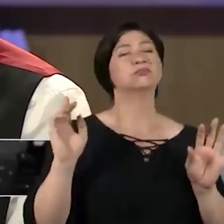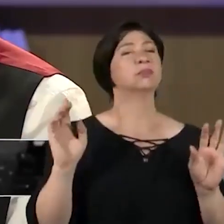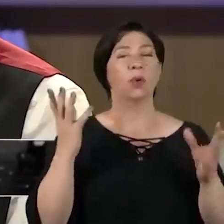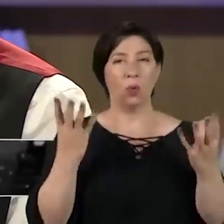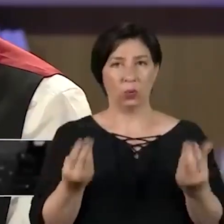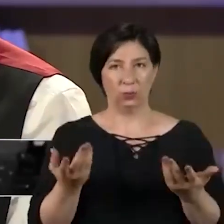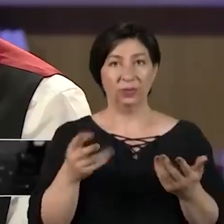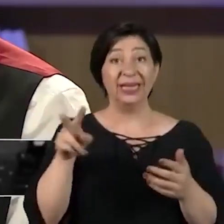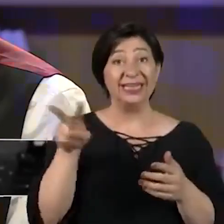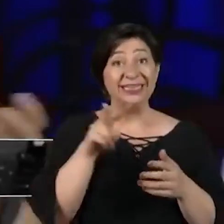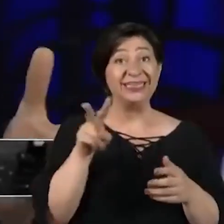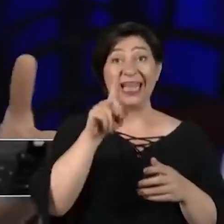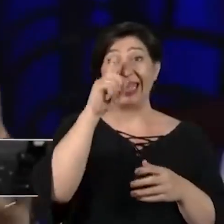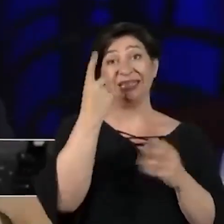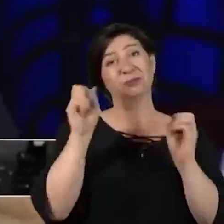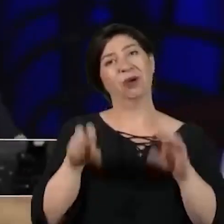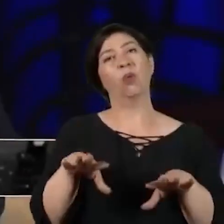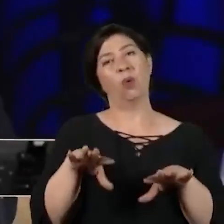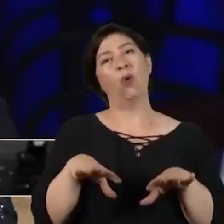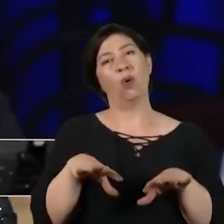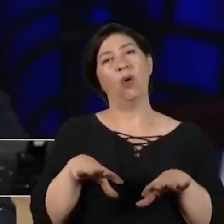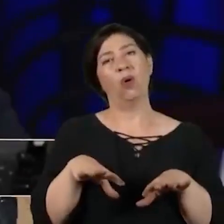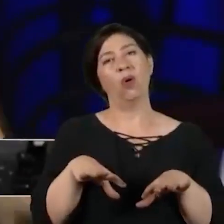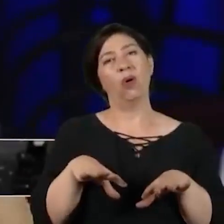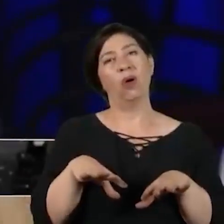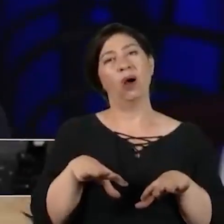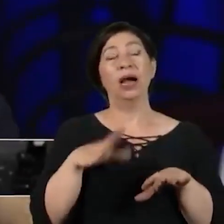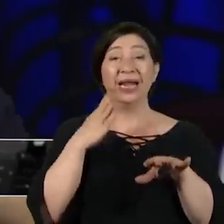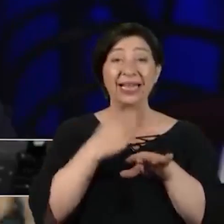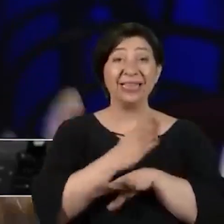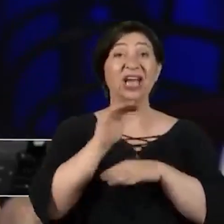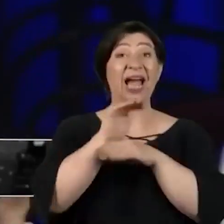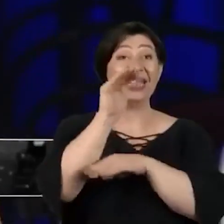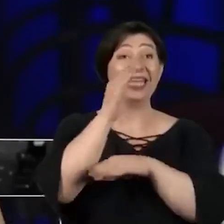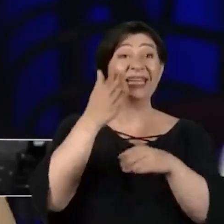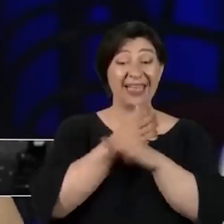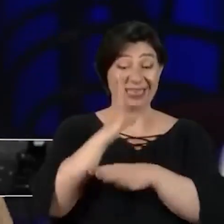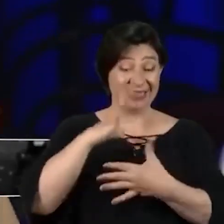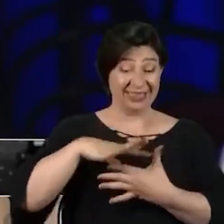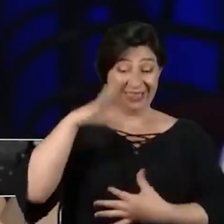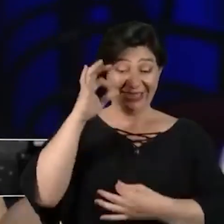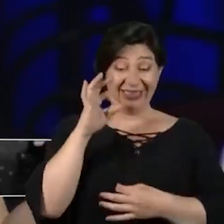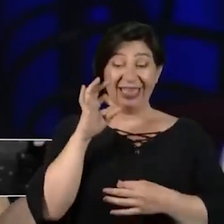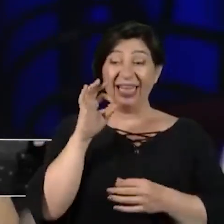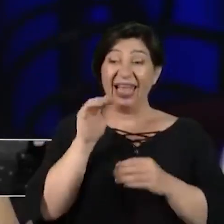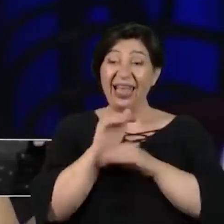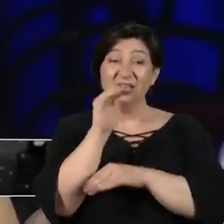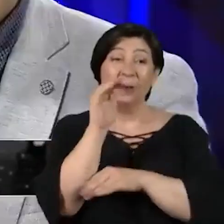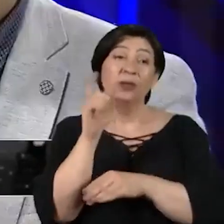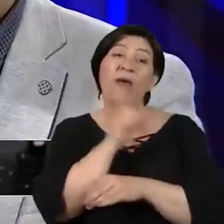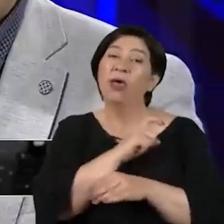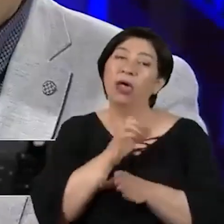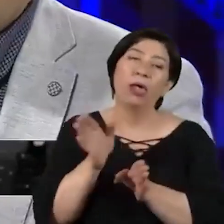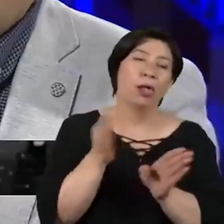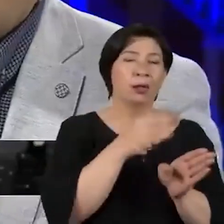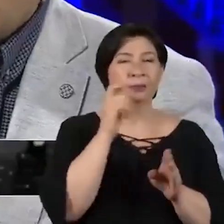de aslında insanı yalnız kılıyor ve aslında gerçek hayatı ve gerçek kişiliğimizle yaşamayı ıskalamamıza neden oluyor. Yani.